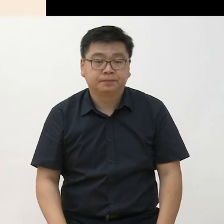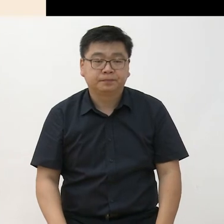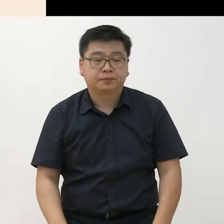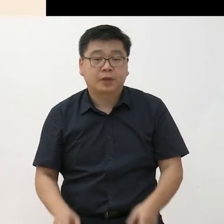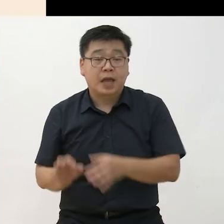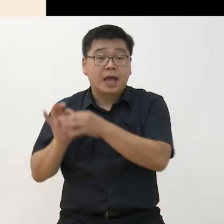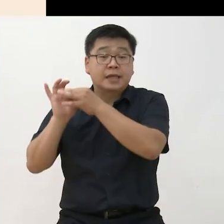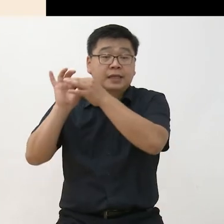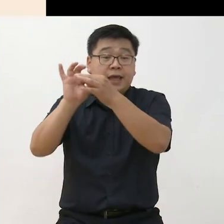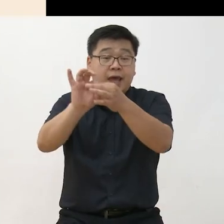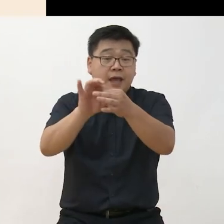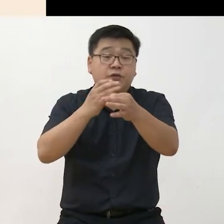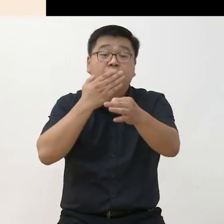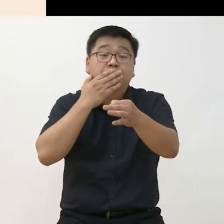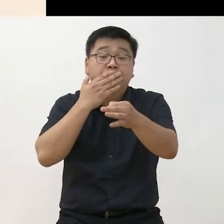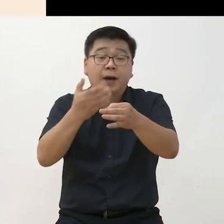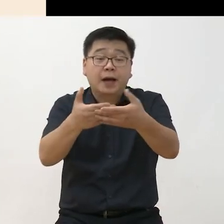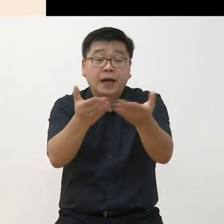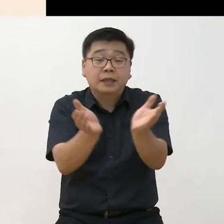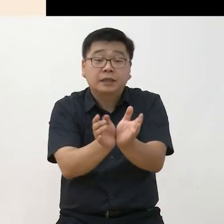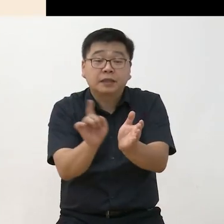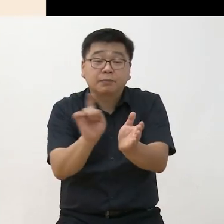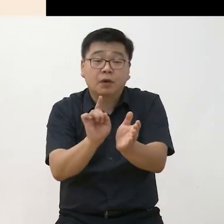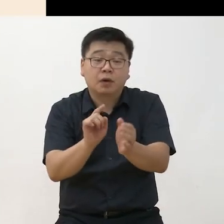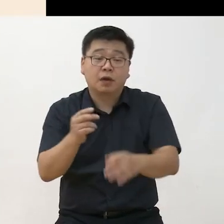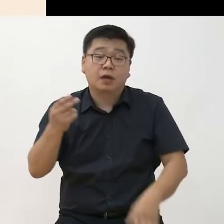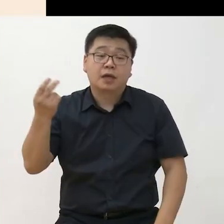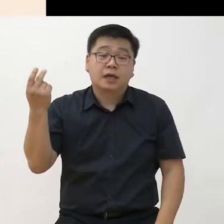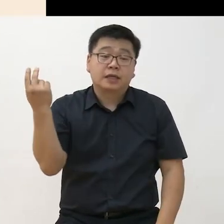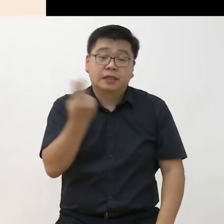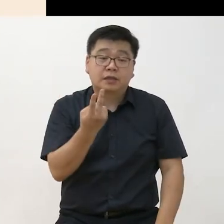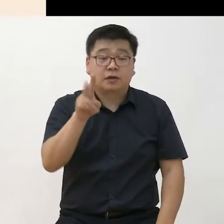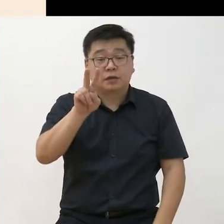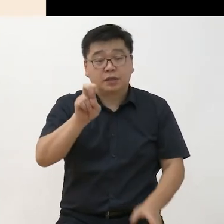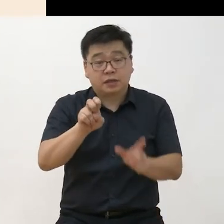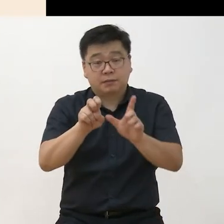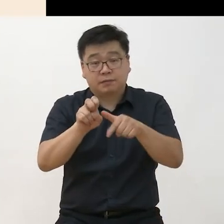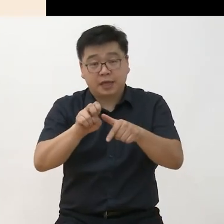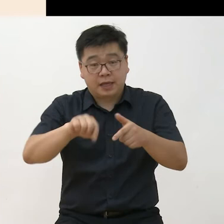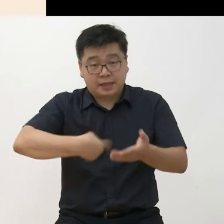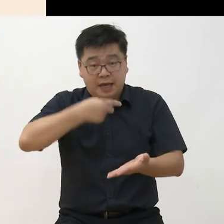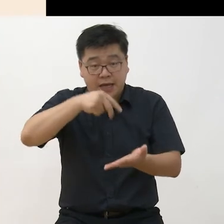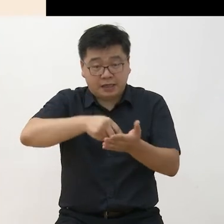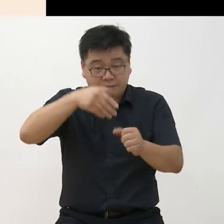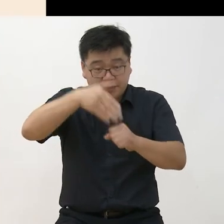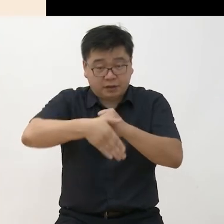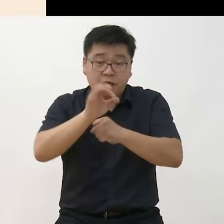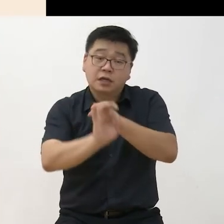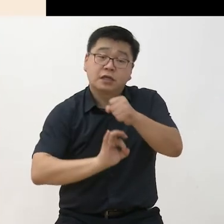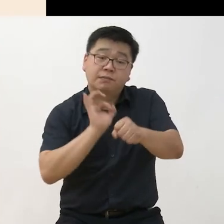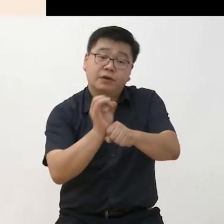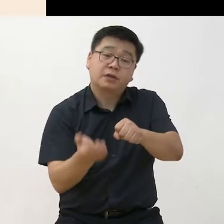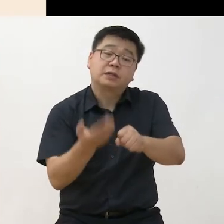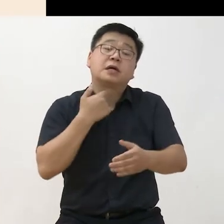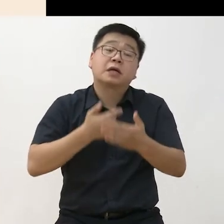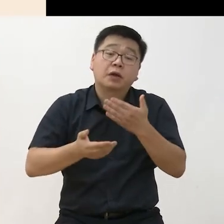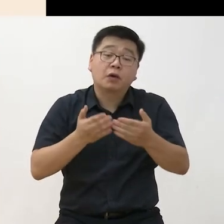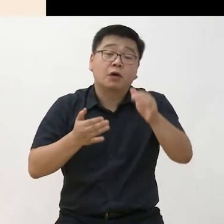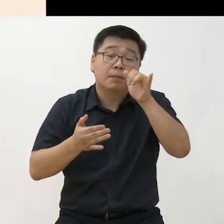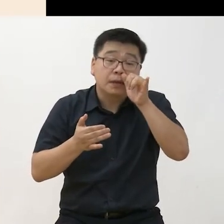이제 지속가능형은 운학에는 2020년은 자립형이 이제 최소 10년 이상 운영 실적을 가진